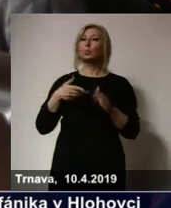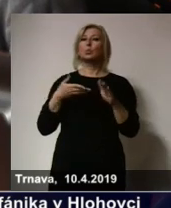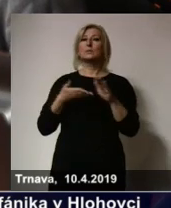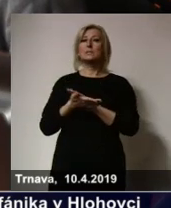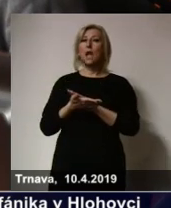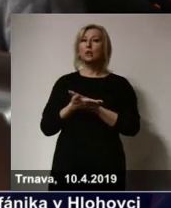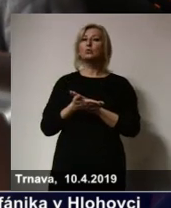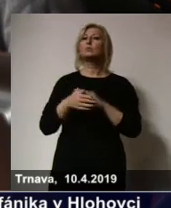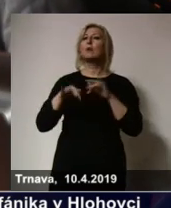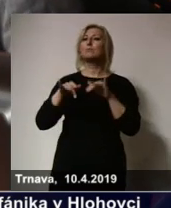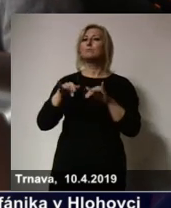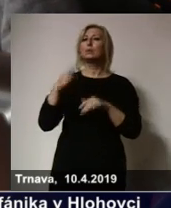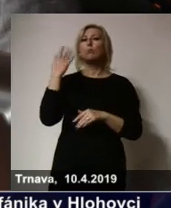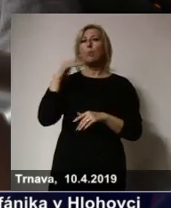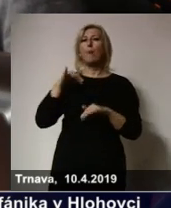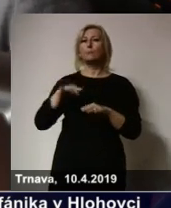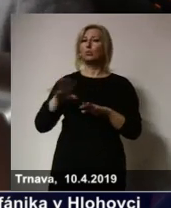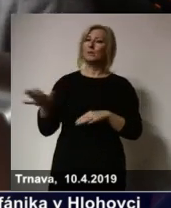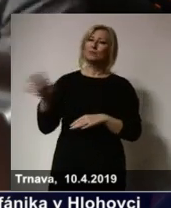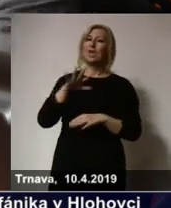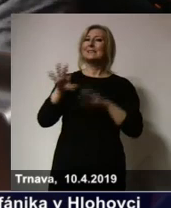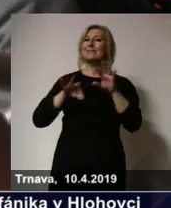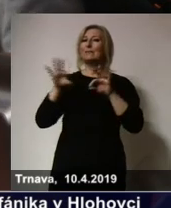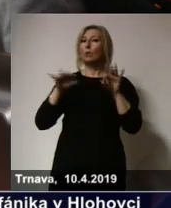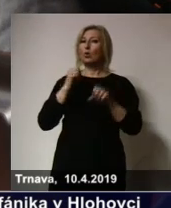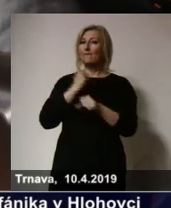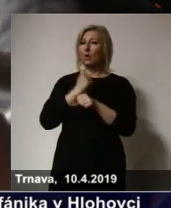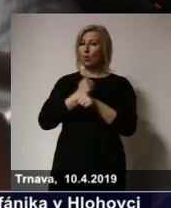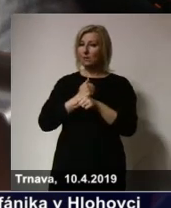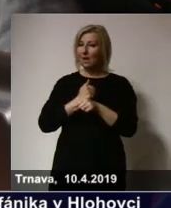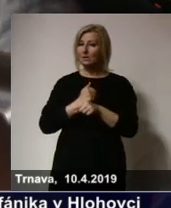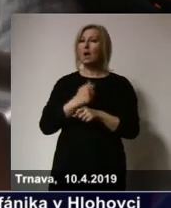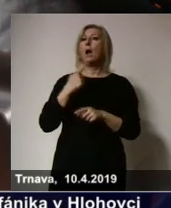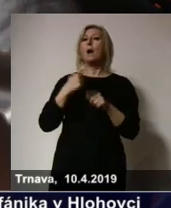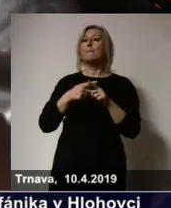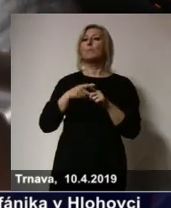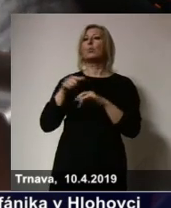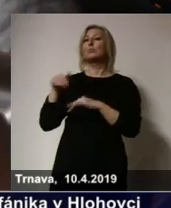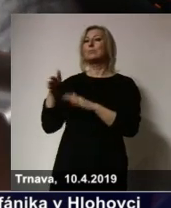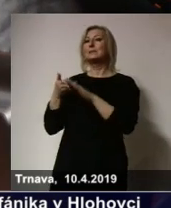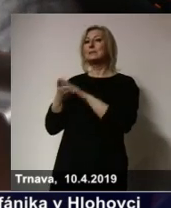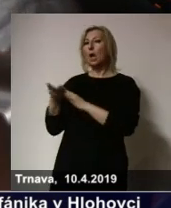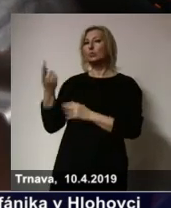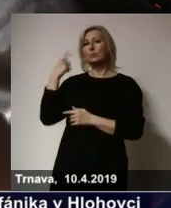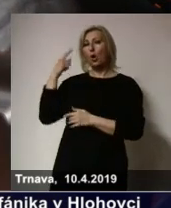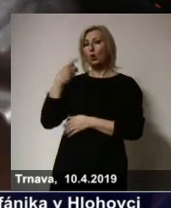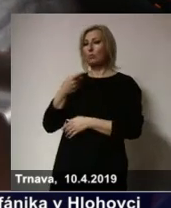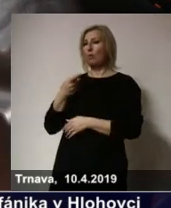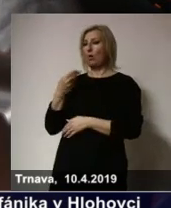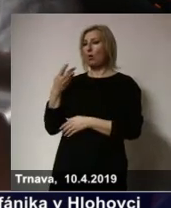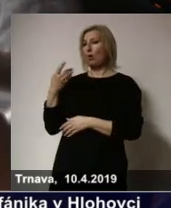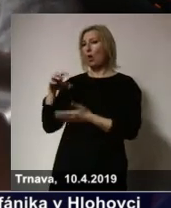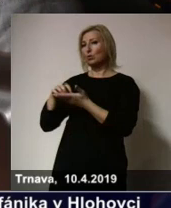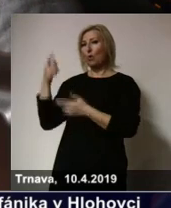asi účastný všetkých výberových konaní, samozrejme aj za odbor kultúry, ako aj to,